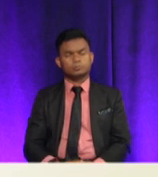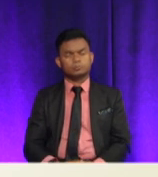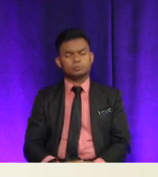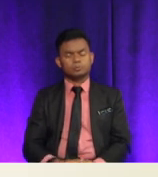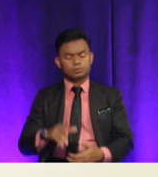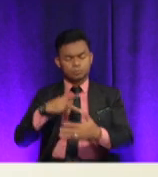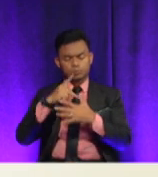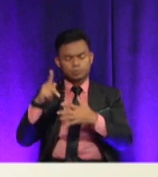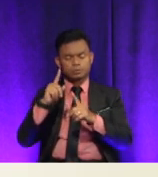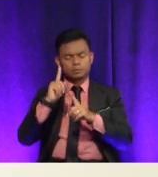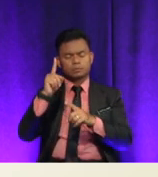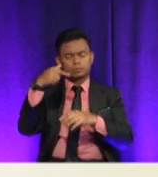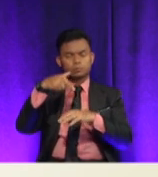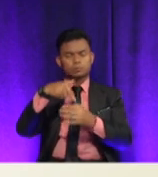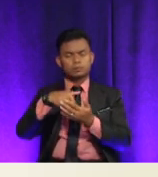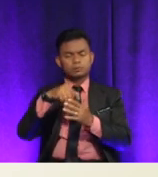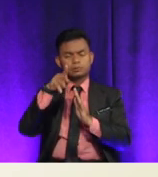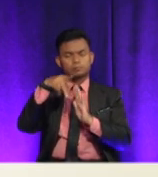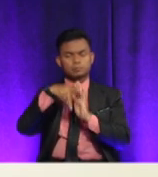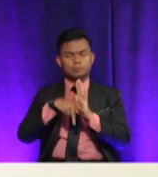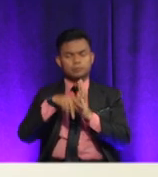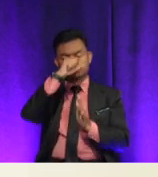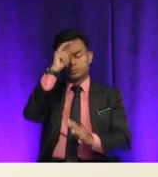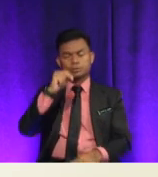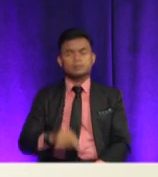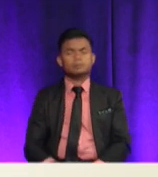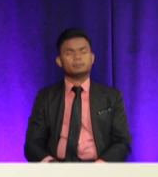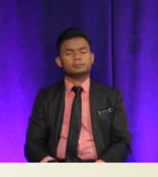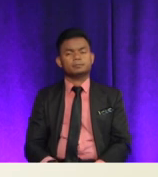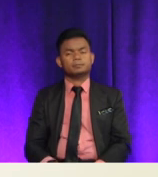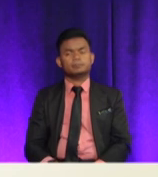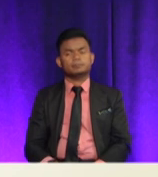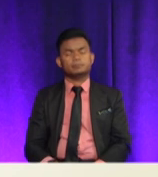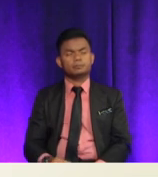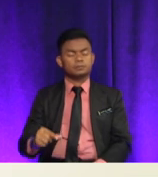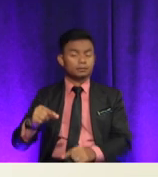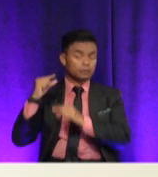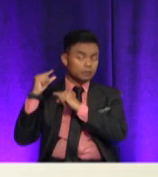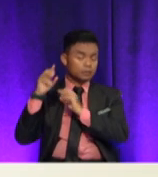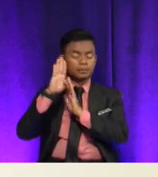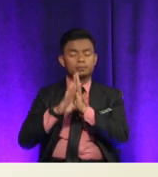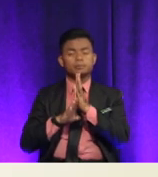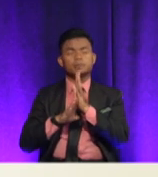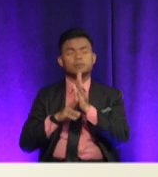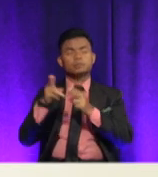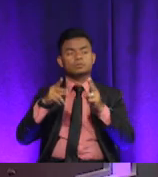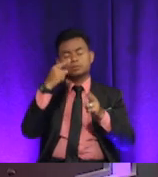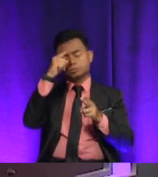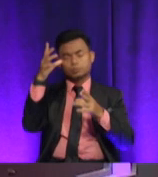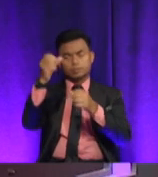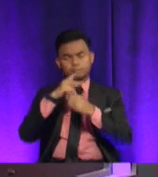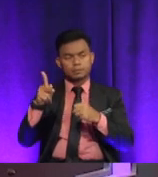boleh Keluarkan satu lagi persoalan pada rangkap yang ke-8 yaitu persoalan gigih berusaha untuk mendapatkan sesuatu sesuatu itu apa